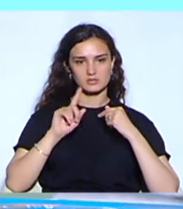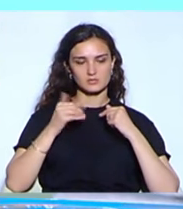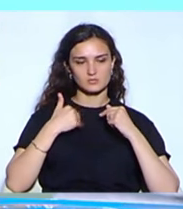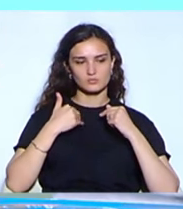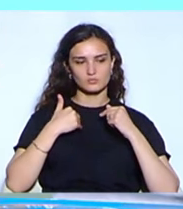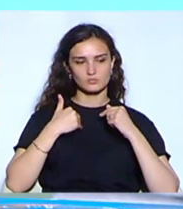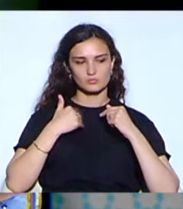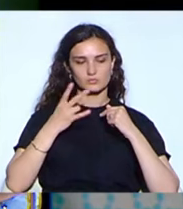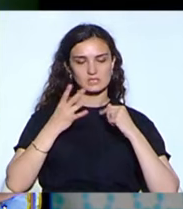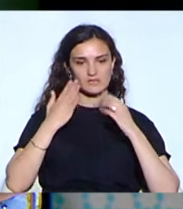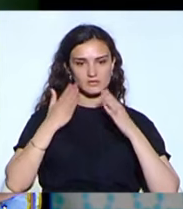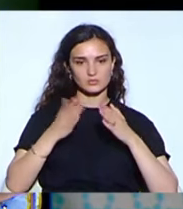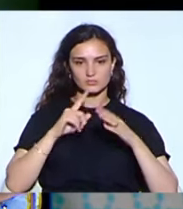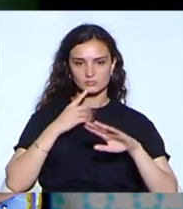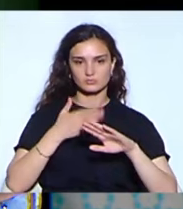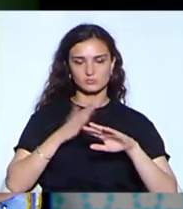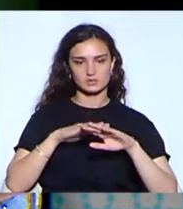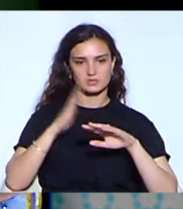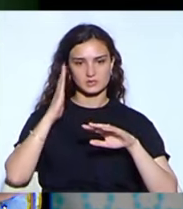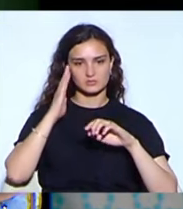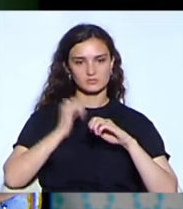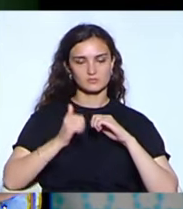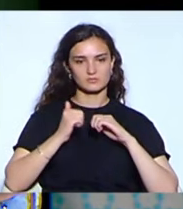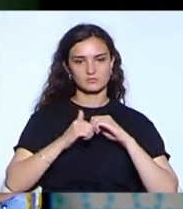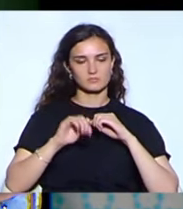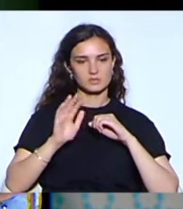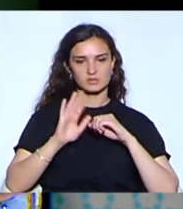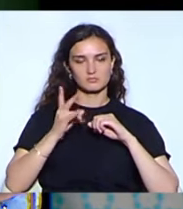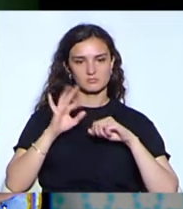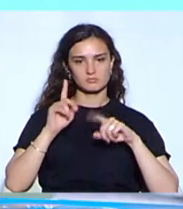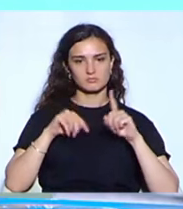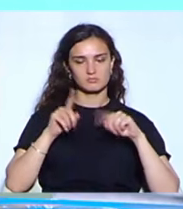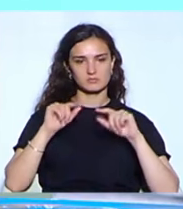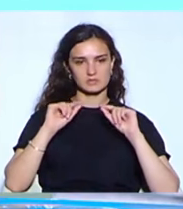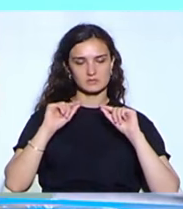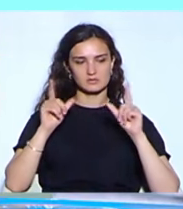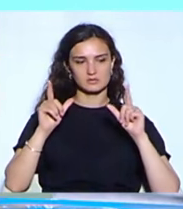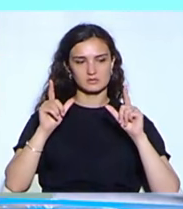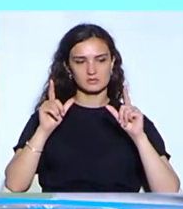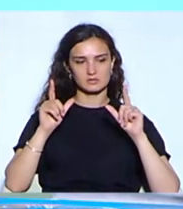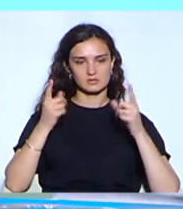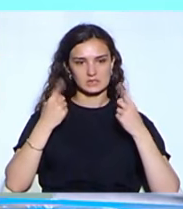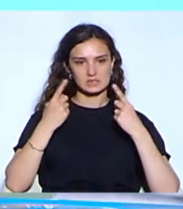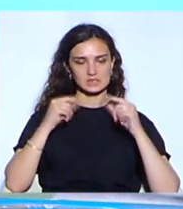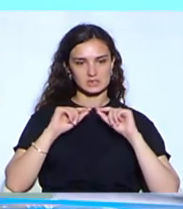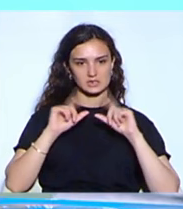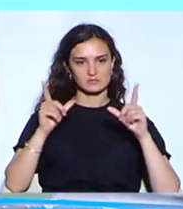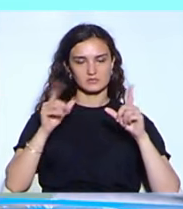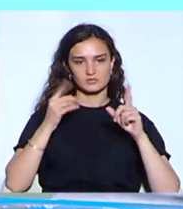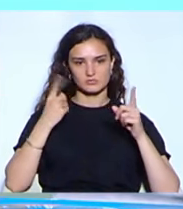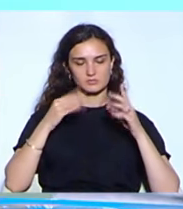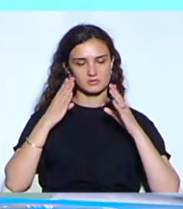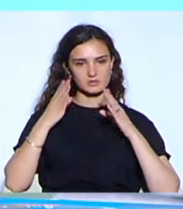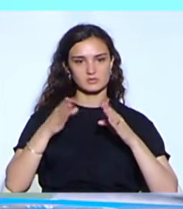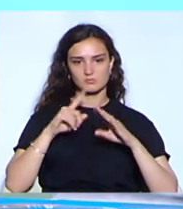უნდა მივიყვანოთ ძილამდე და ძილში ყოველთვის არა, მაგრამ ზოგჯერ იღვიძებს ისტერიკული ტირილით და შემდეგ